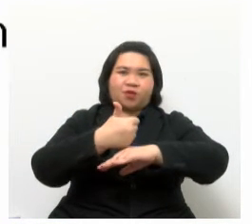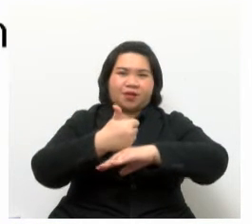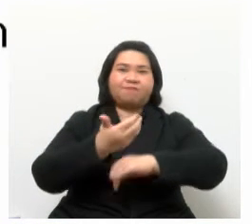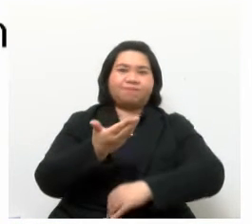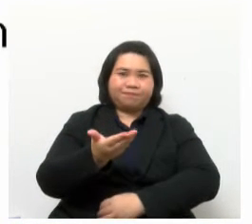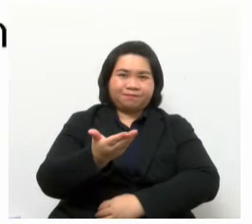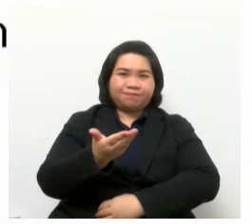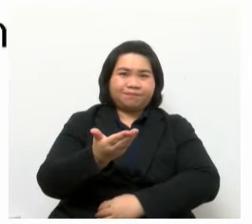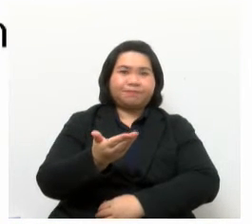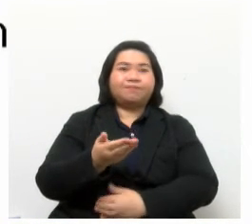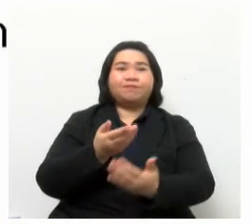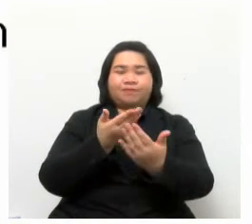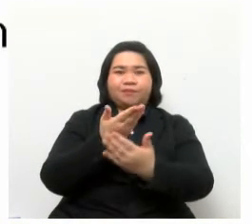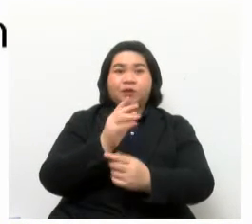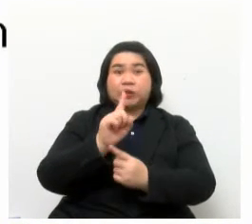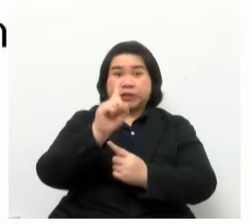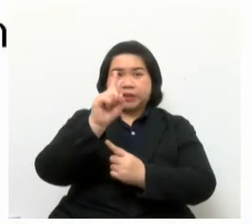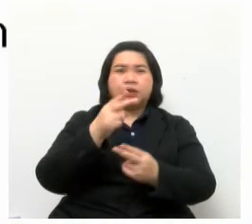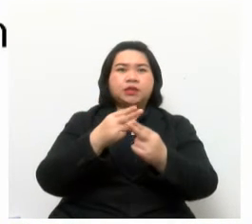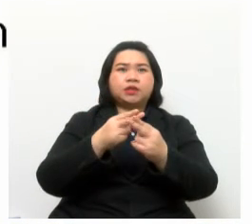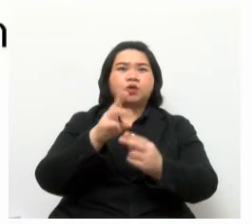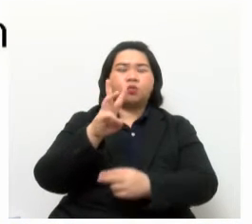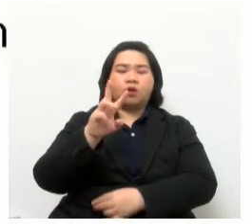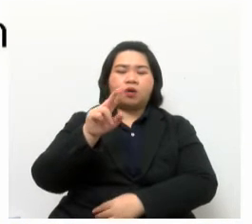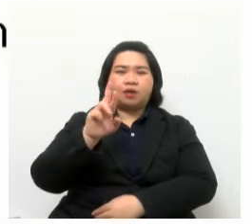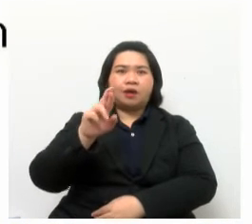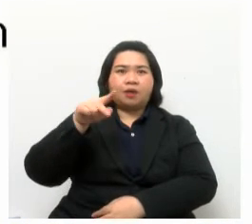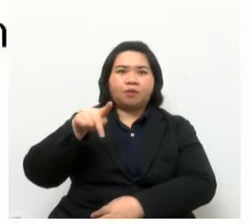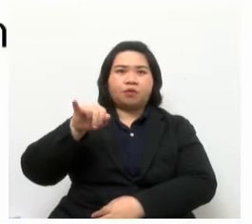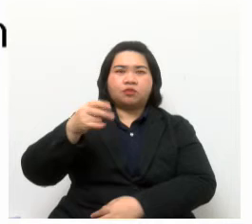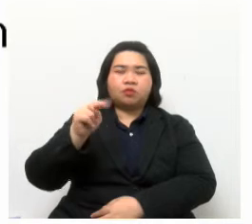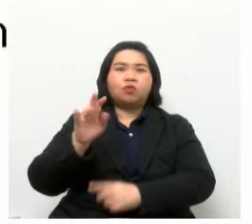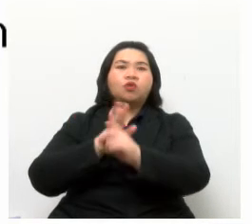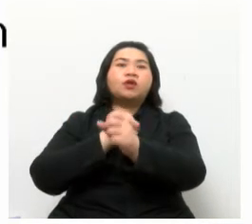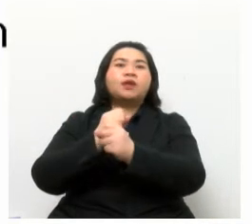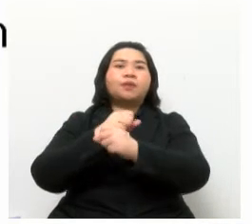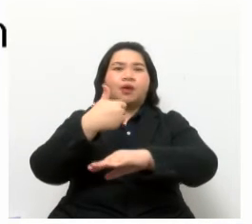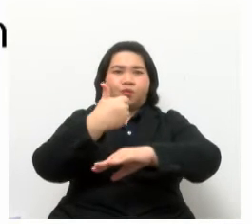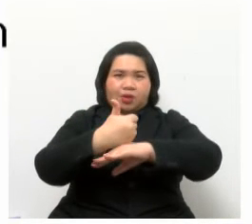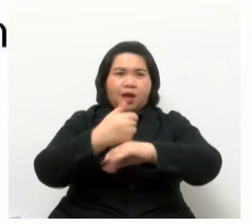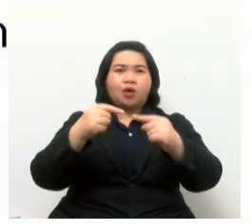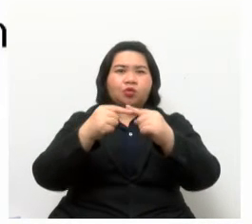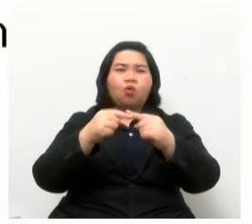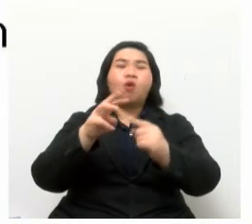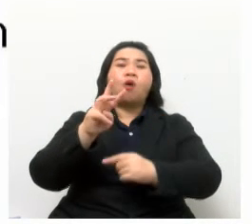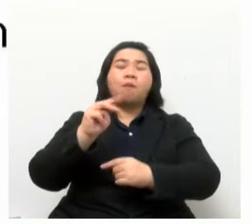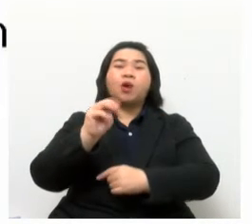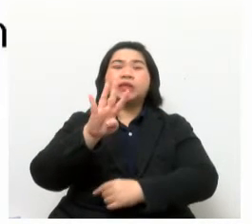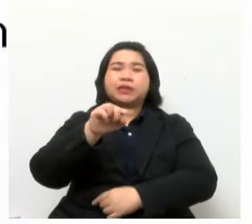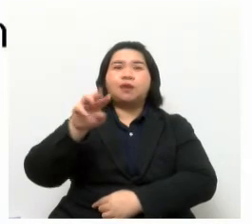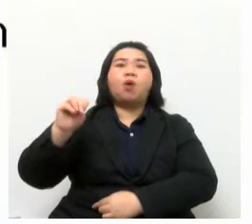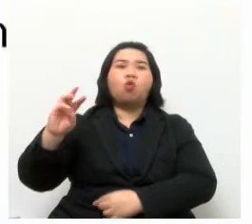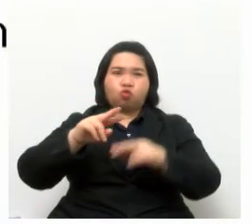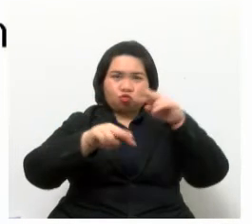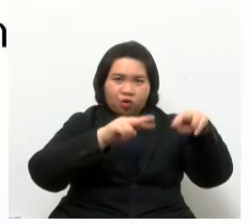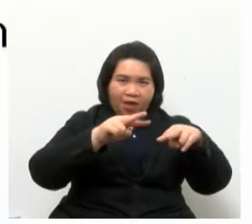ยค่ะท่านแรกนะคะนายวรพศศรีหราชปฏิบัติหน้าที่ผู้อำนวยการสำนักบริหารงานการมัธยมศึกษาค่ะนางวรัญญ